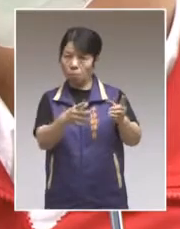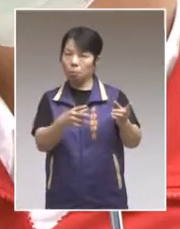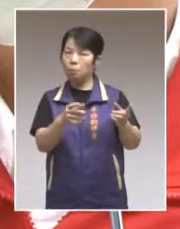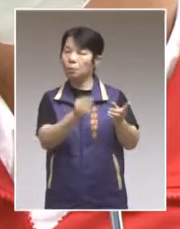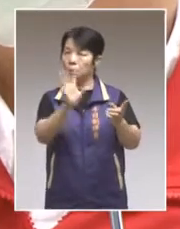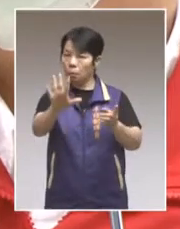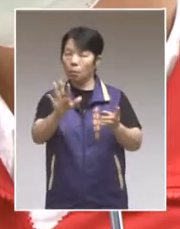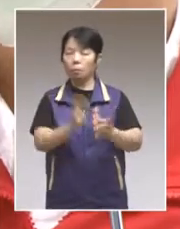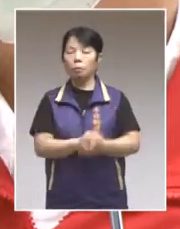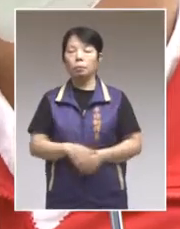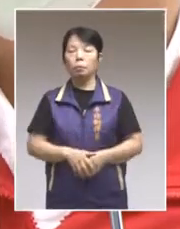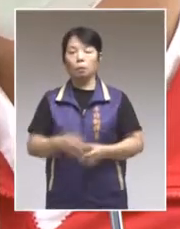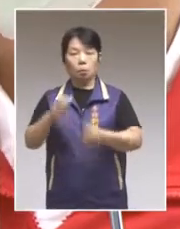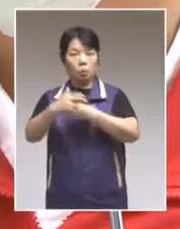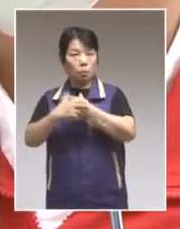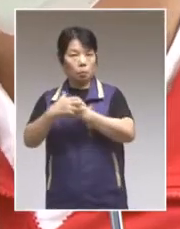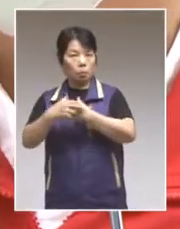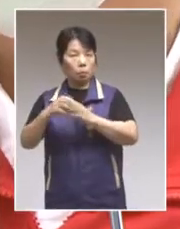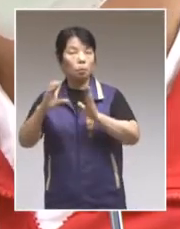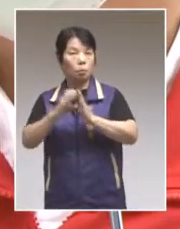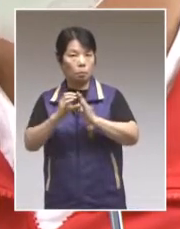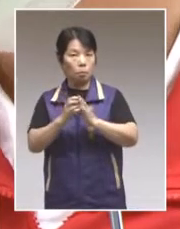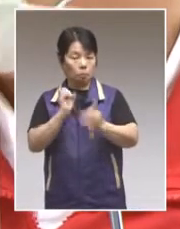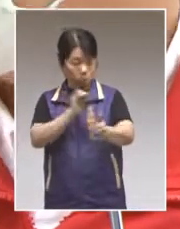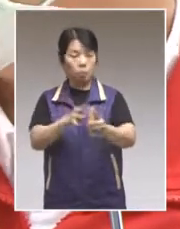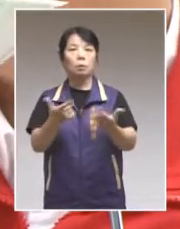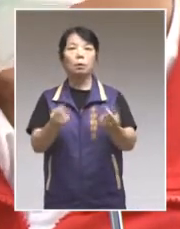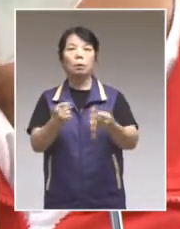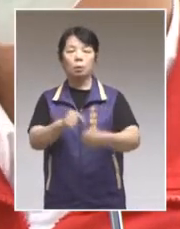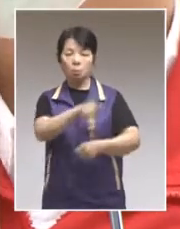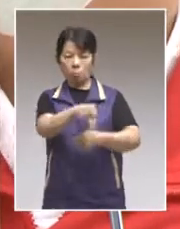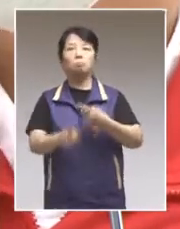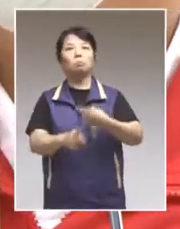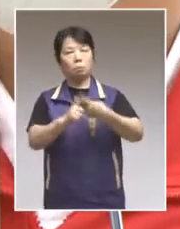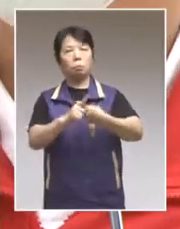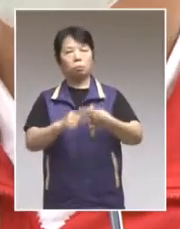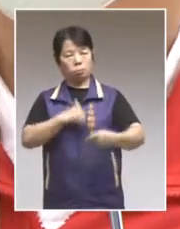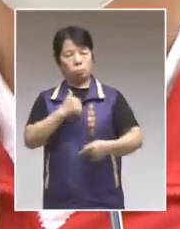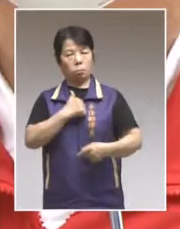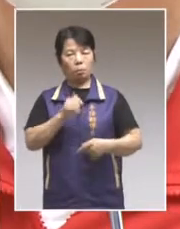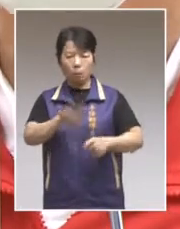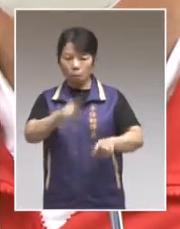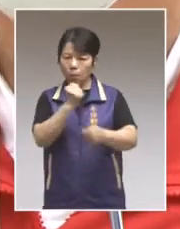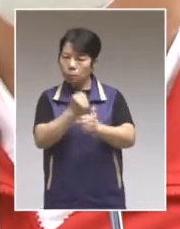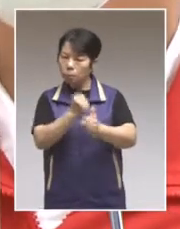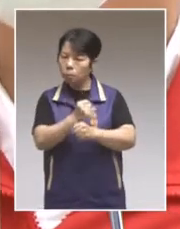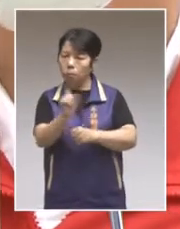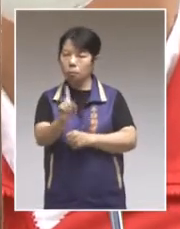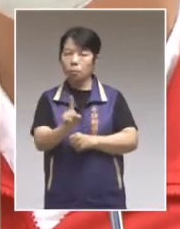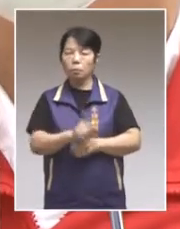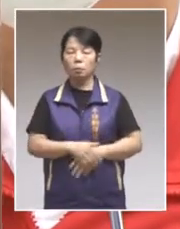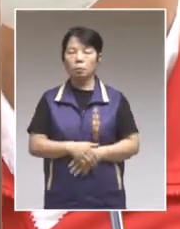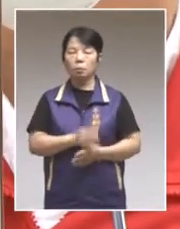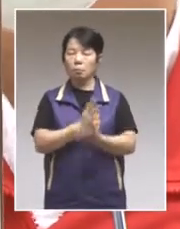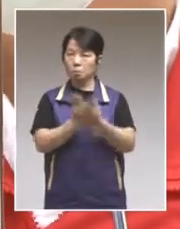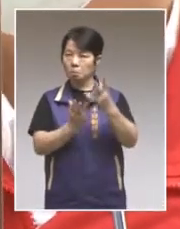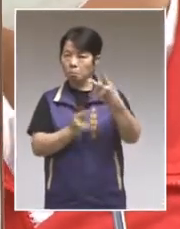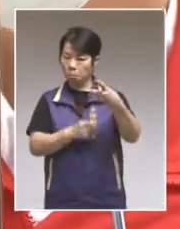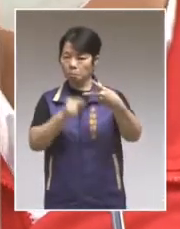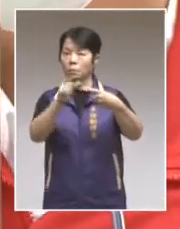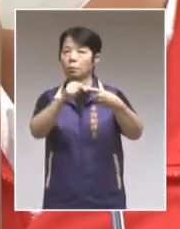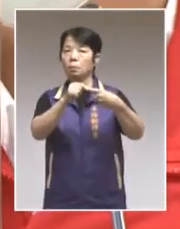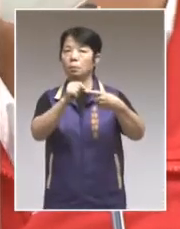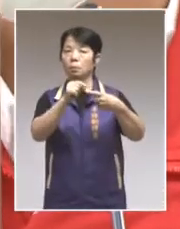局也会告诉你你是确诊了，好，那你要做的事情有2项，好，第